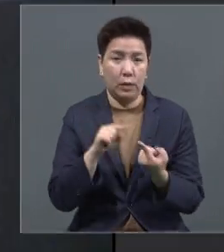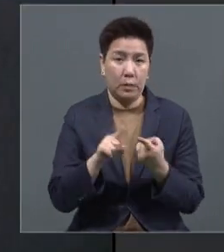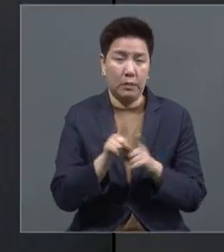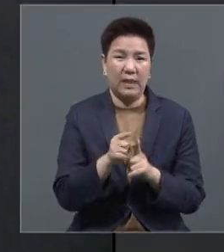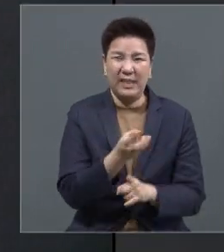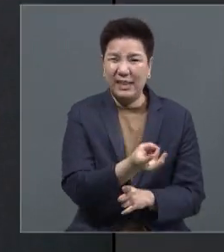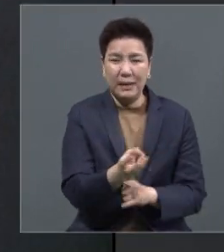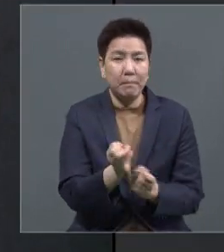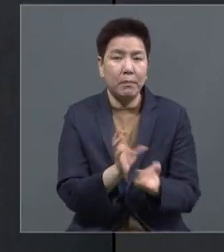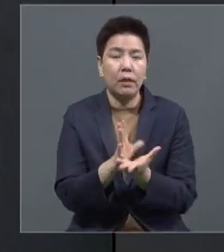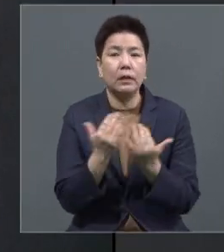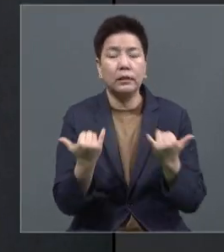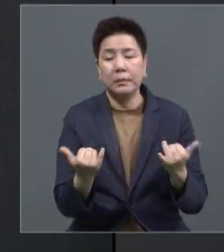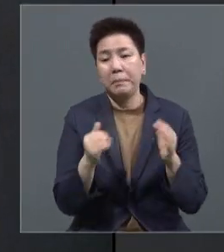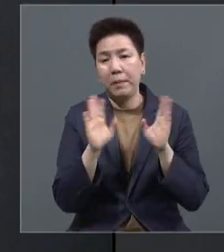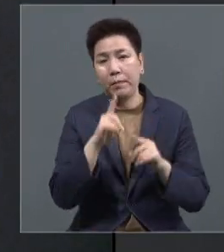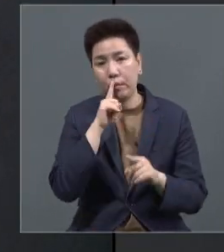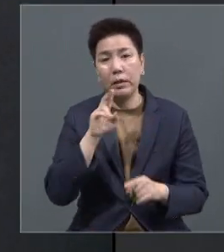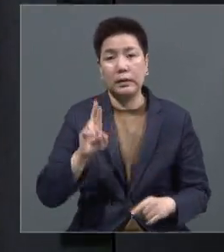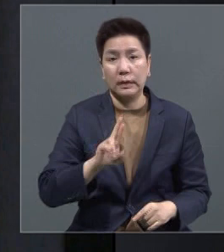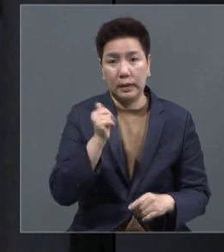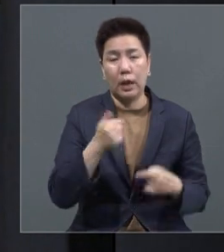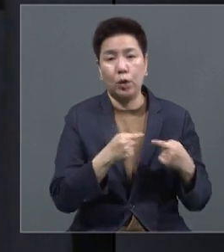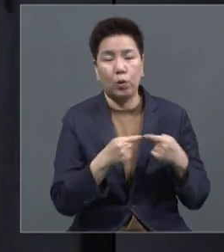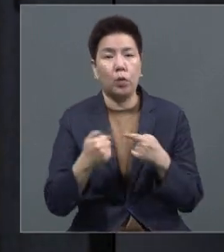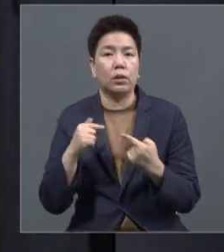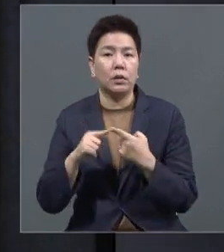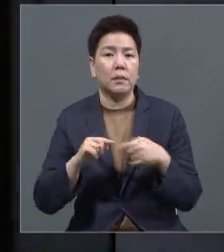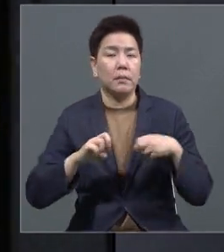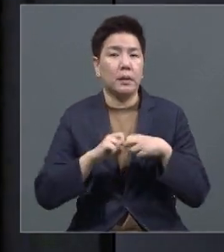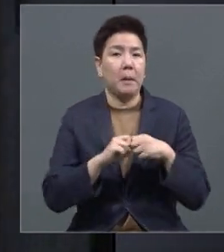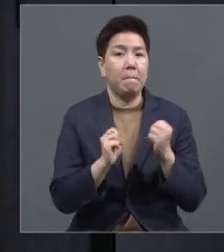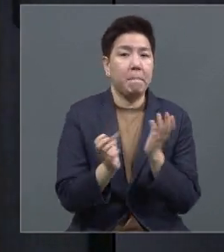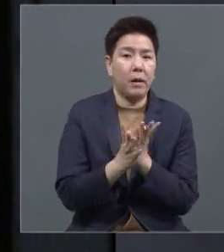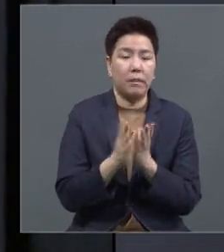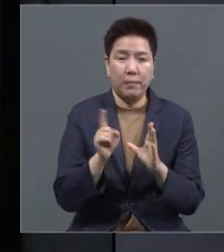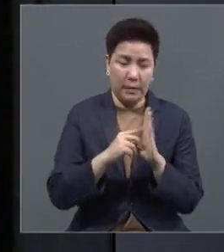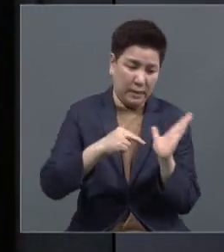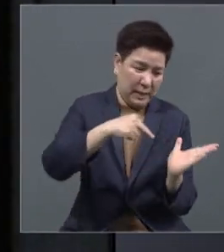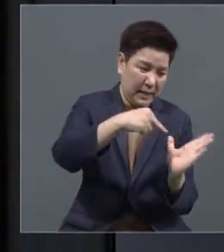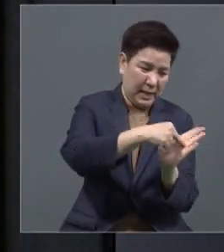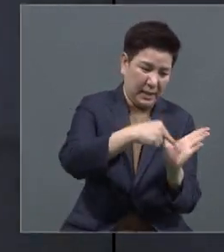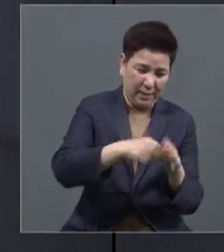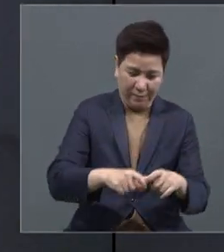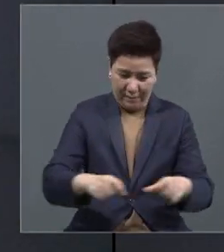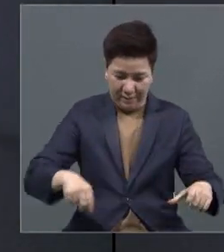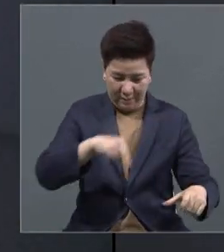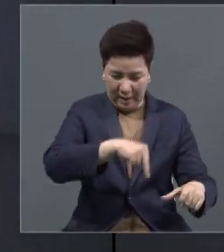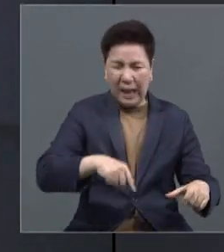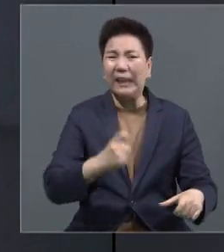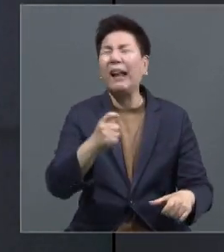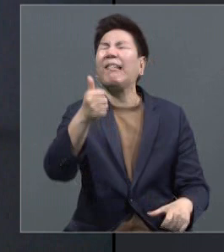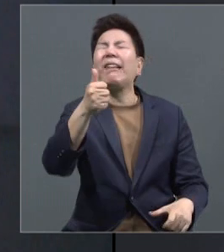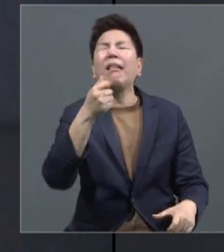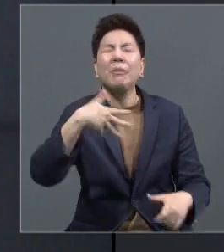นิดๆหน่อยๆเห็นว่ามันเออยังใช้ได้ใช้ต่อไปเนี่ยบางทีมันขัดข้องแล้วเนี่ยโดยเฉพาะเต้ารับใช่นะฮะบางทีขัดข้องไปแล้วเห็นว่าเอ้ย